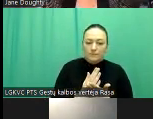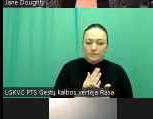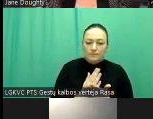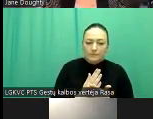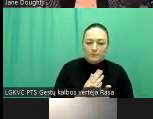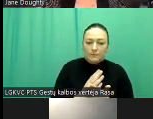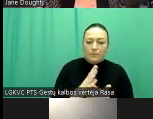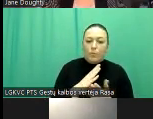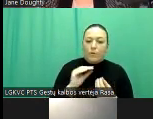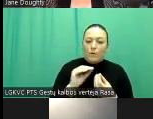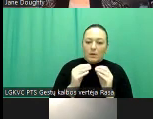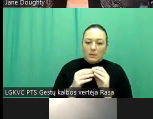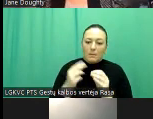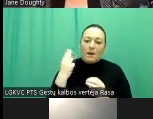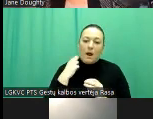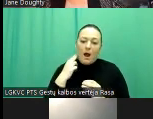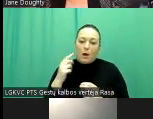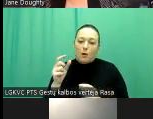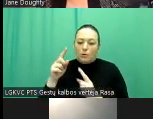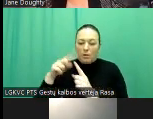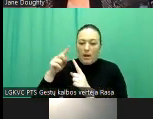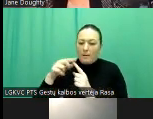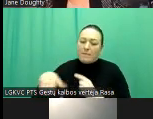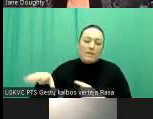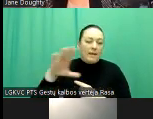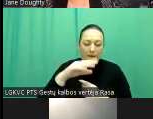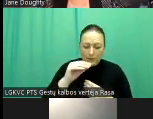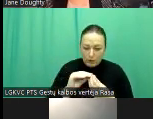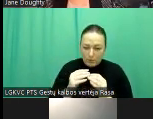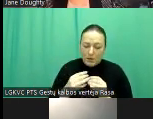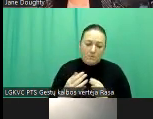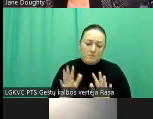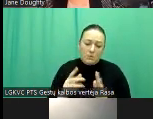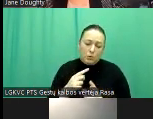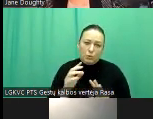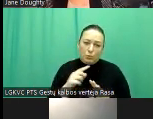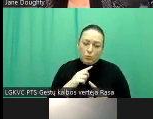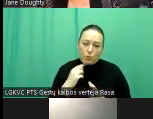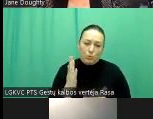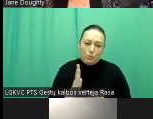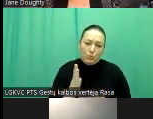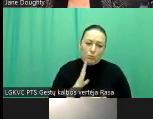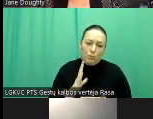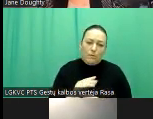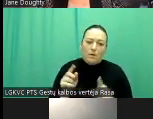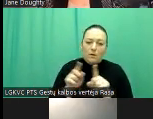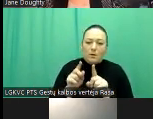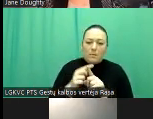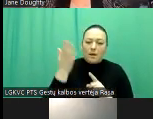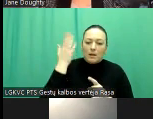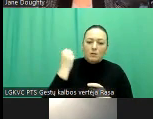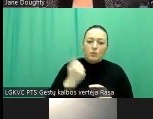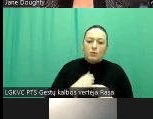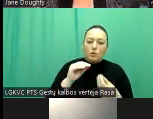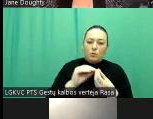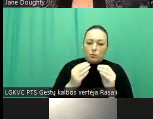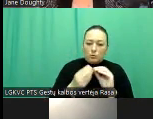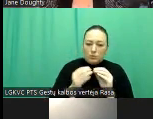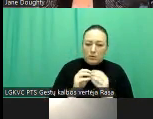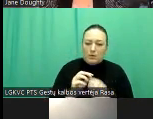buvo sudaryta per Britų tarybą. Ne visos sutartys, bet dauguma jų taip. Ir taip pat nesenai turėjau sutartį